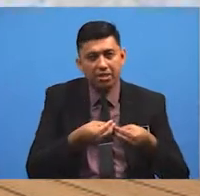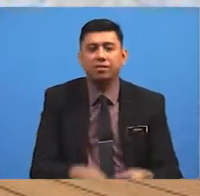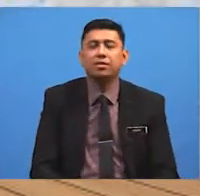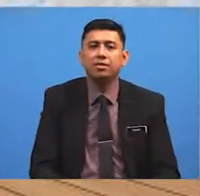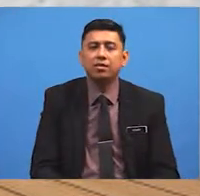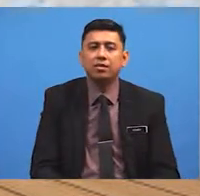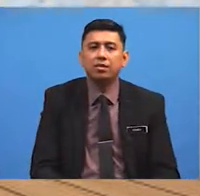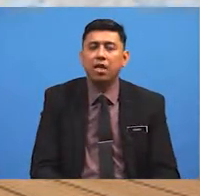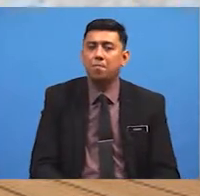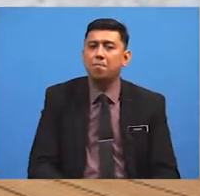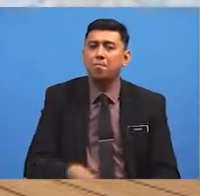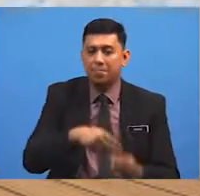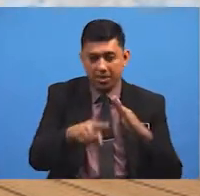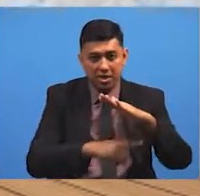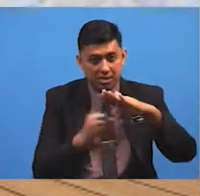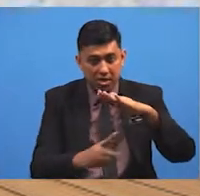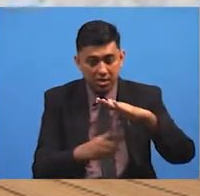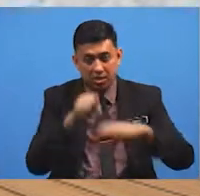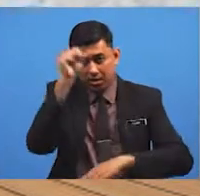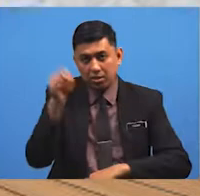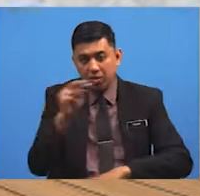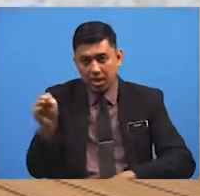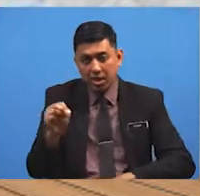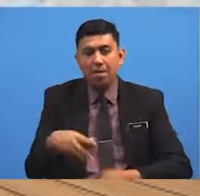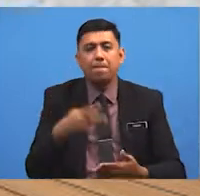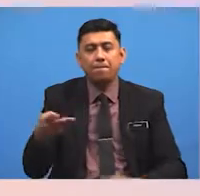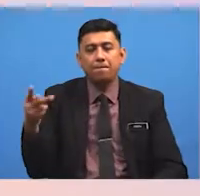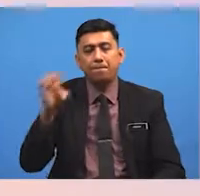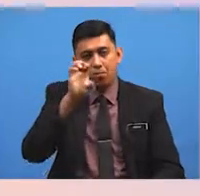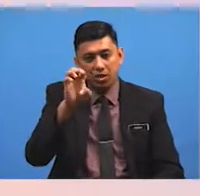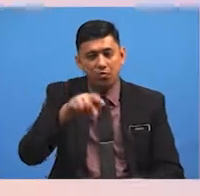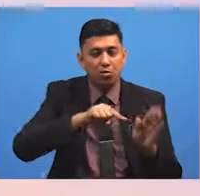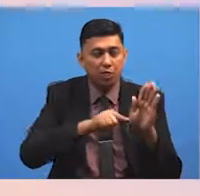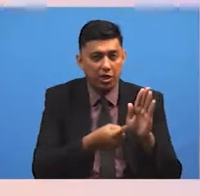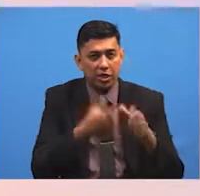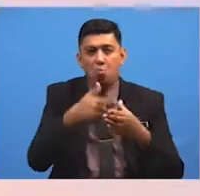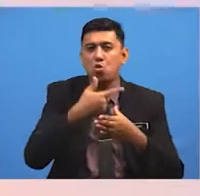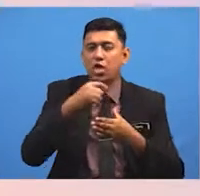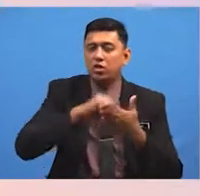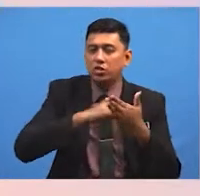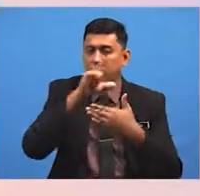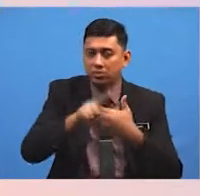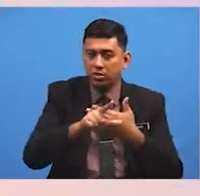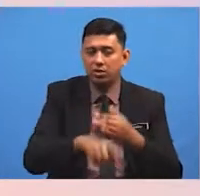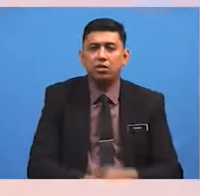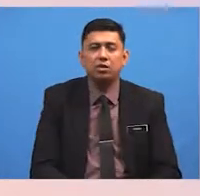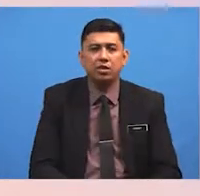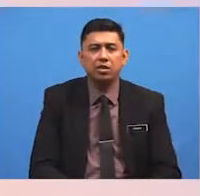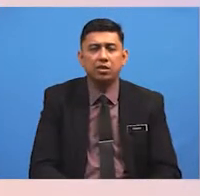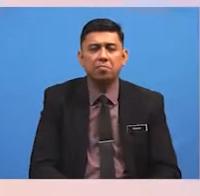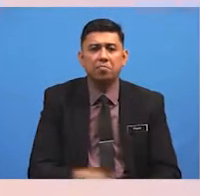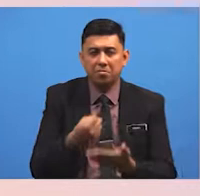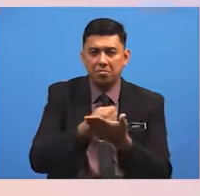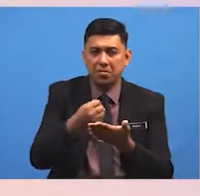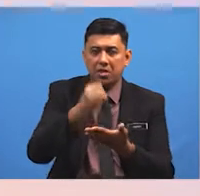lain berdasarkan soal lain yaitu perkara di mulai bulan julai sebahagian butik